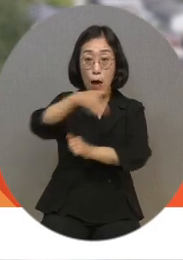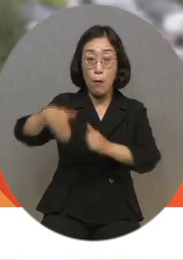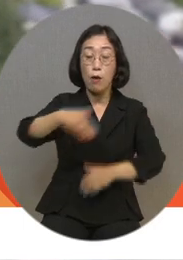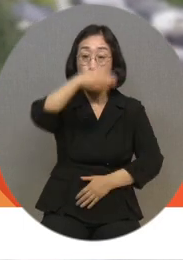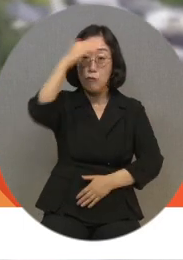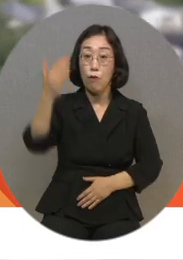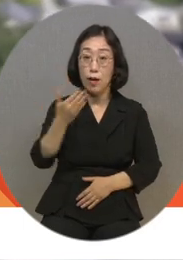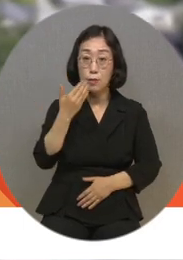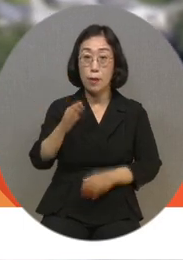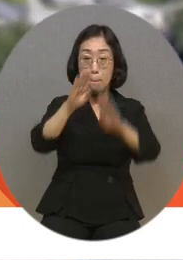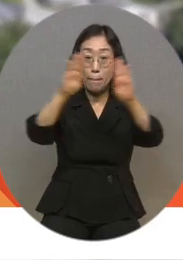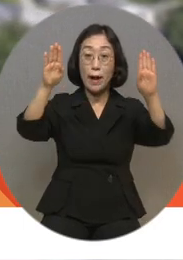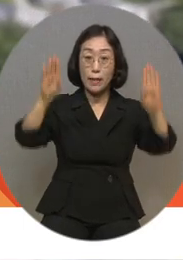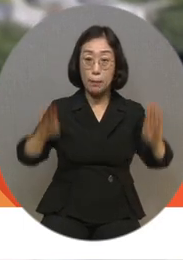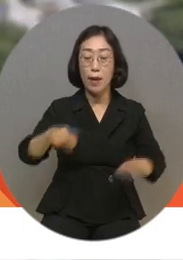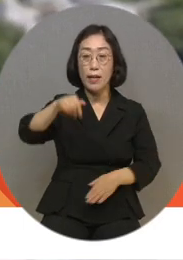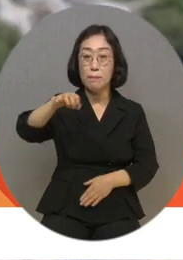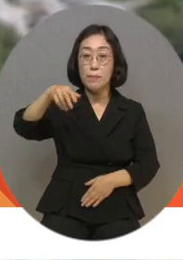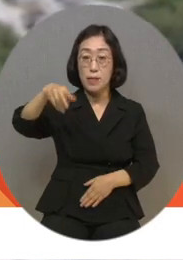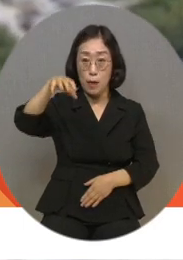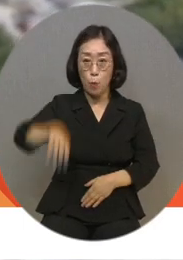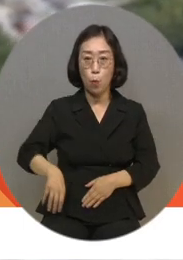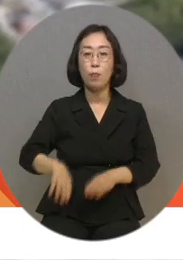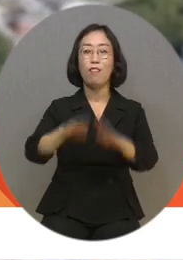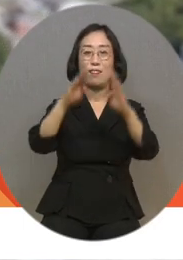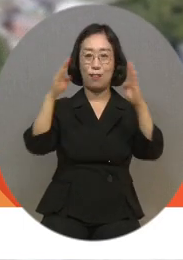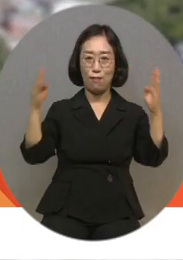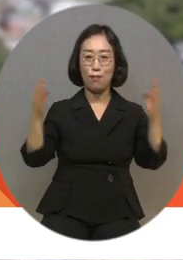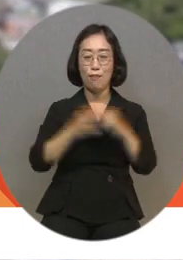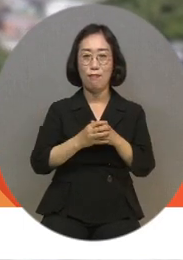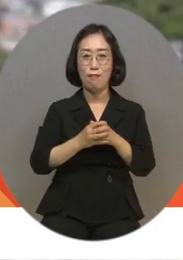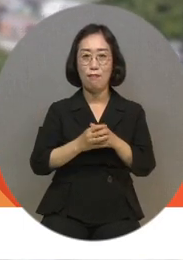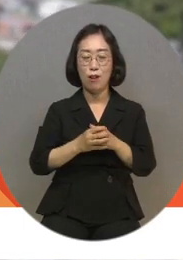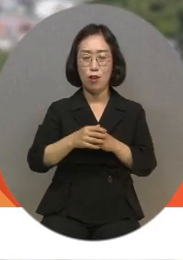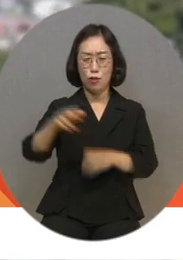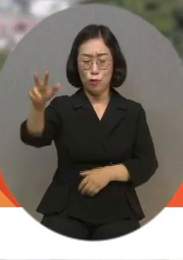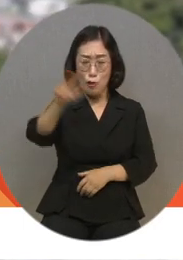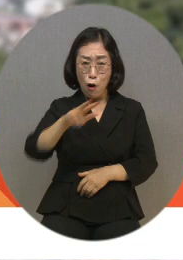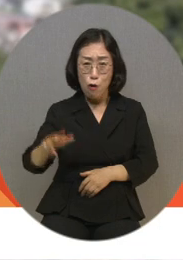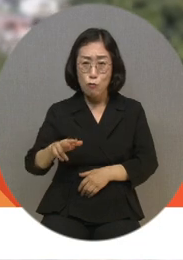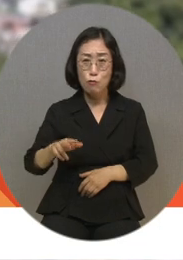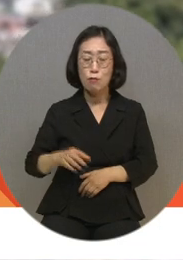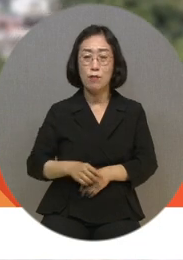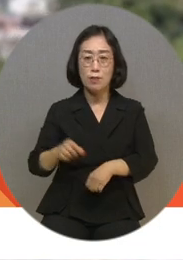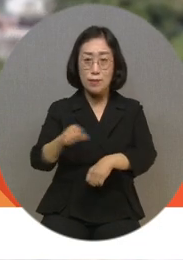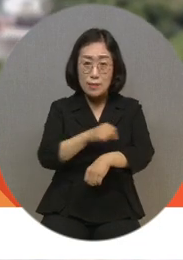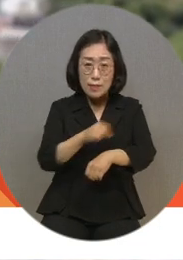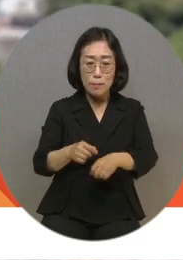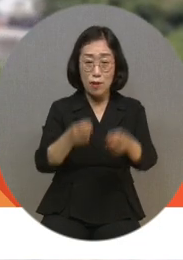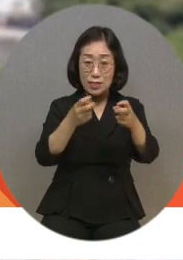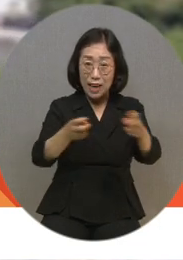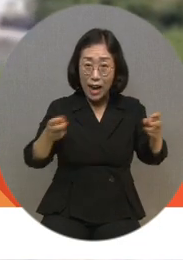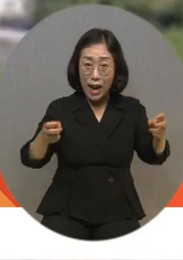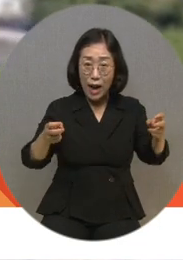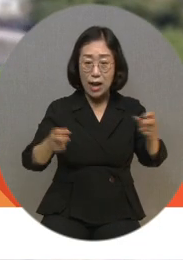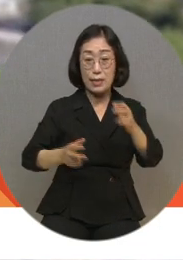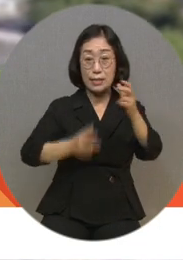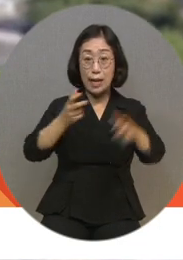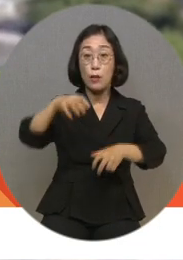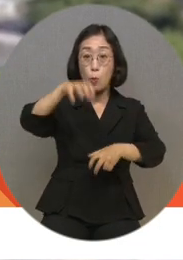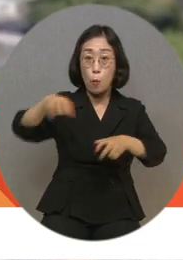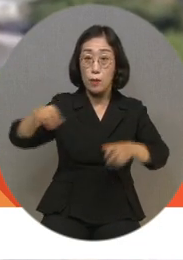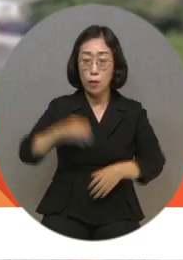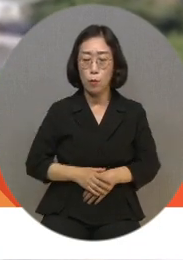박람회가 24일 김제시에서 열립니다 박남현은 전국 유일의 특장차 집적 단지를 보유하고